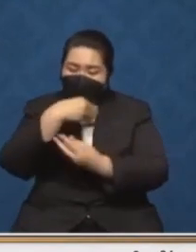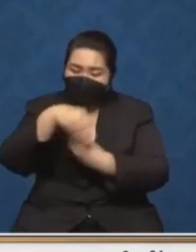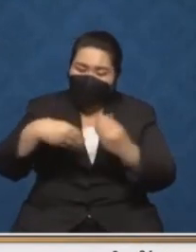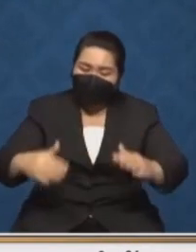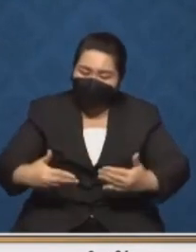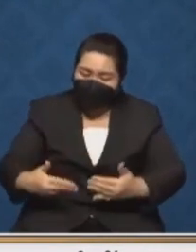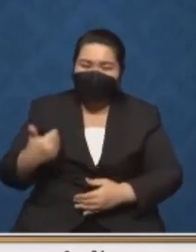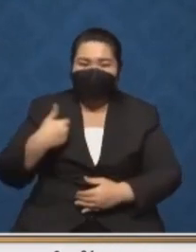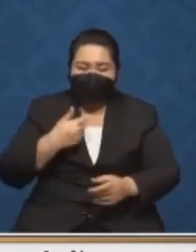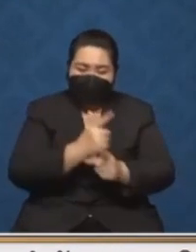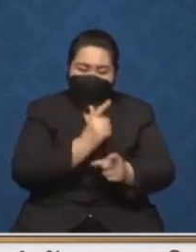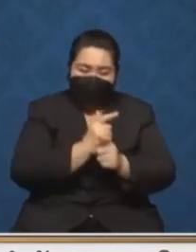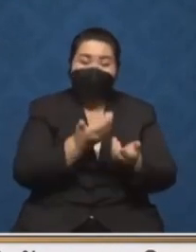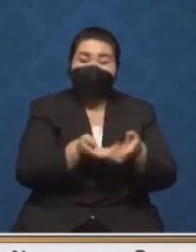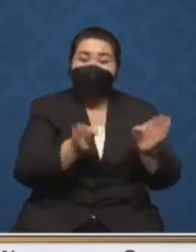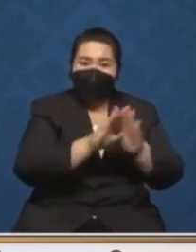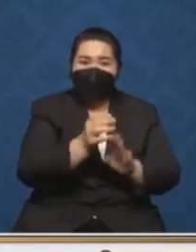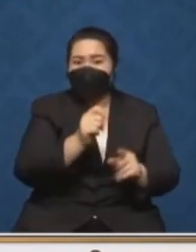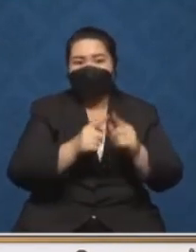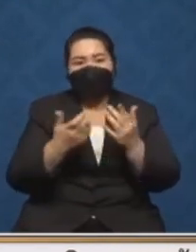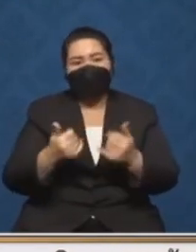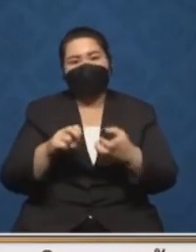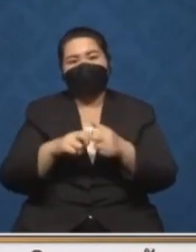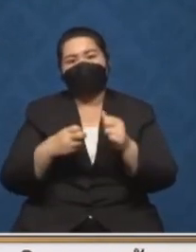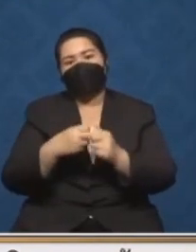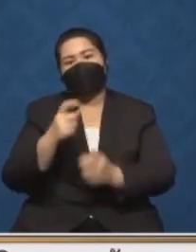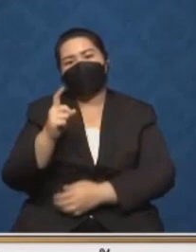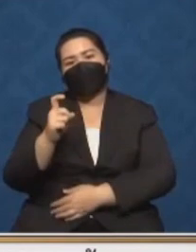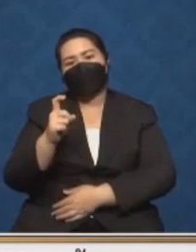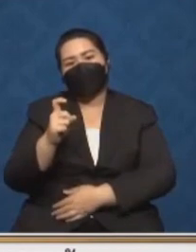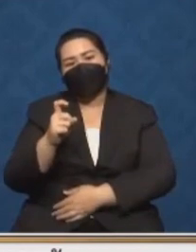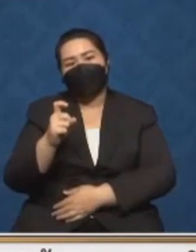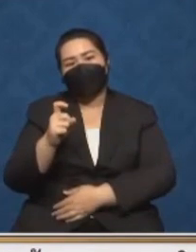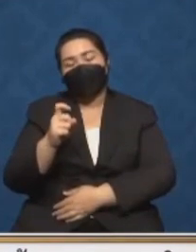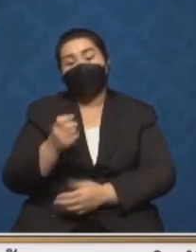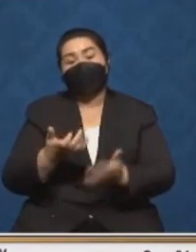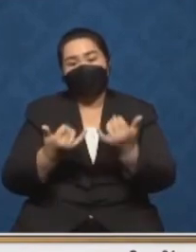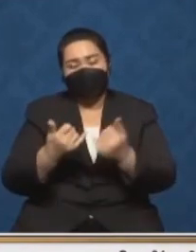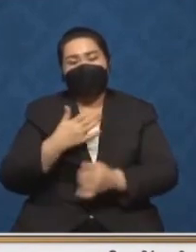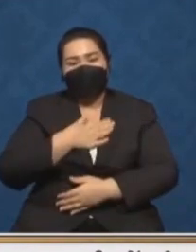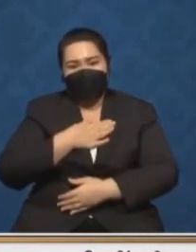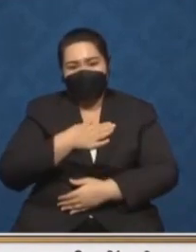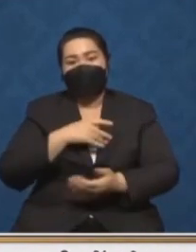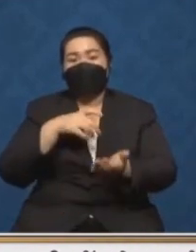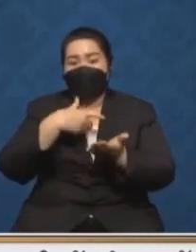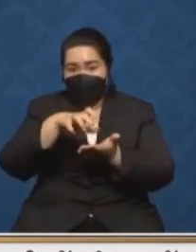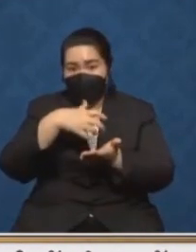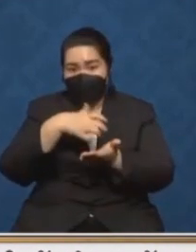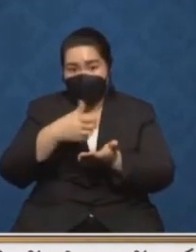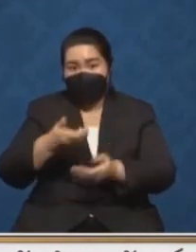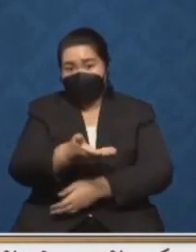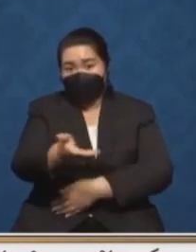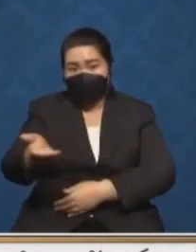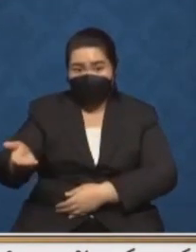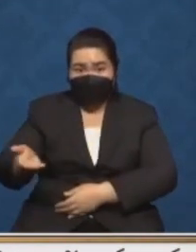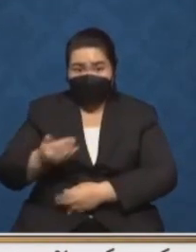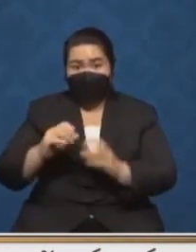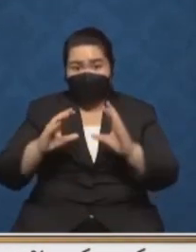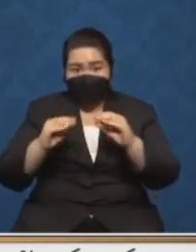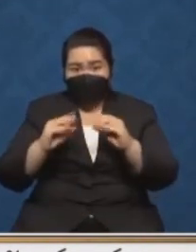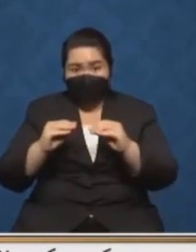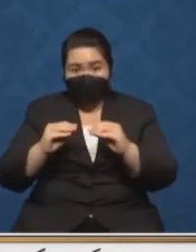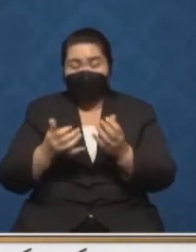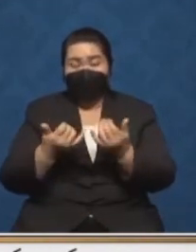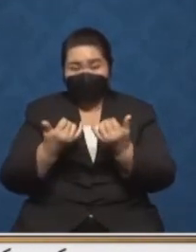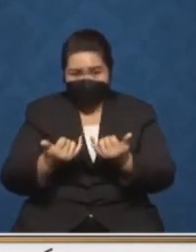พอเลี้งครอบครัวได้ วันนี้อยู่ไม่ได้แล้ถ้ประทานอัี้หับผมจงนำเรียมาในสภายแ่งนี้ว่า ถึงเวลาที่